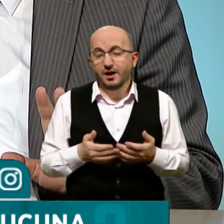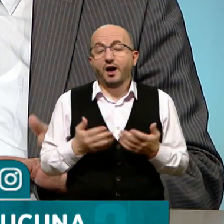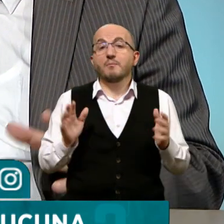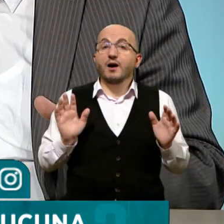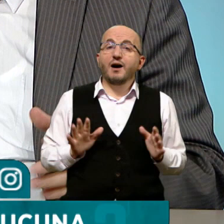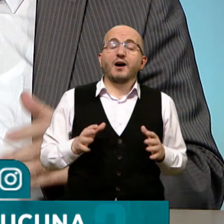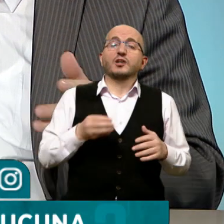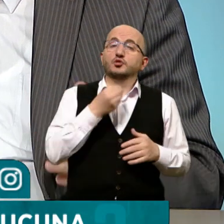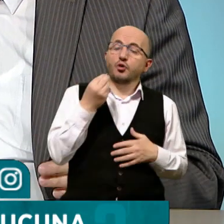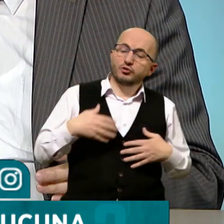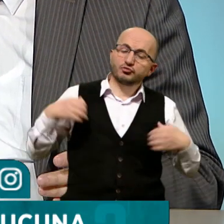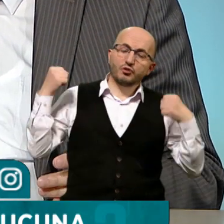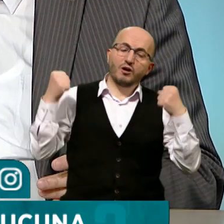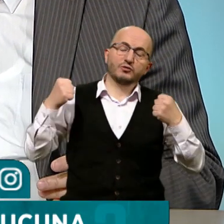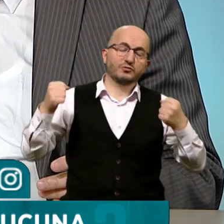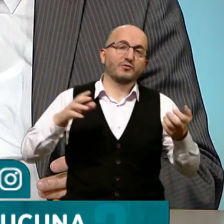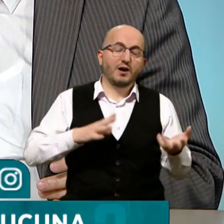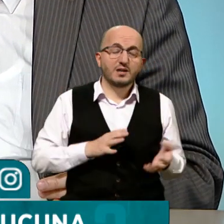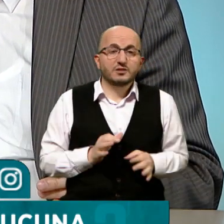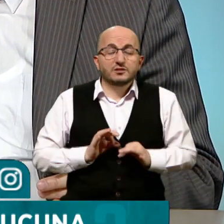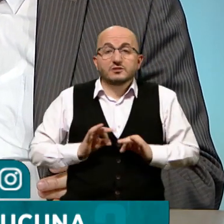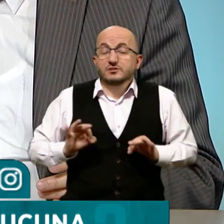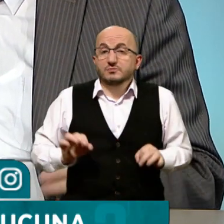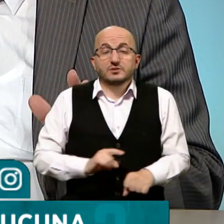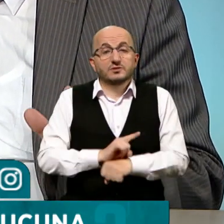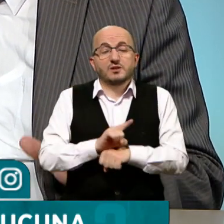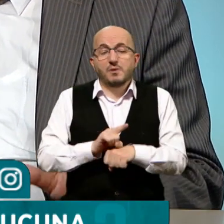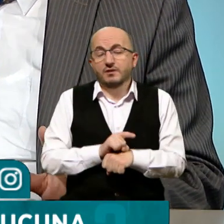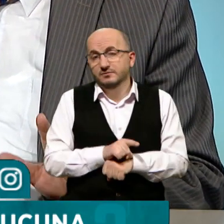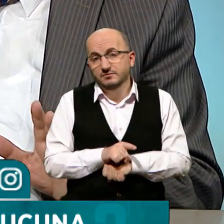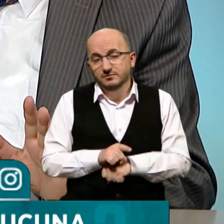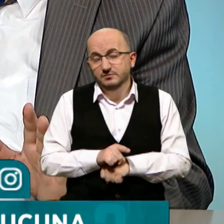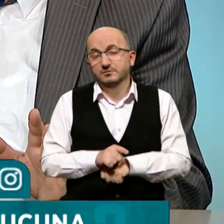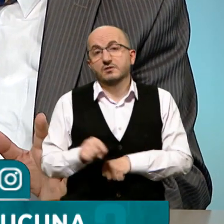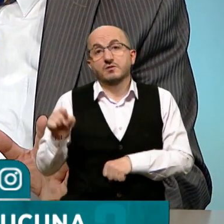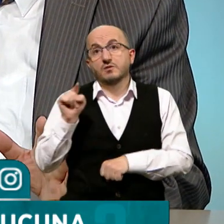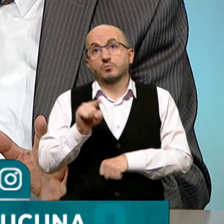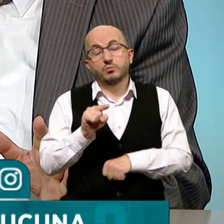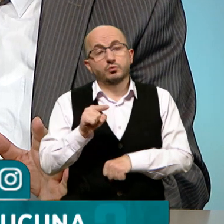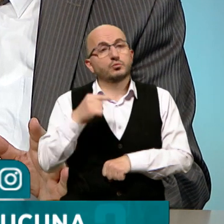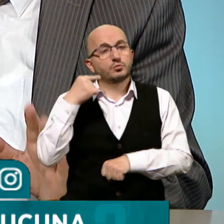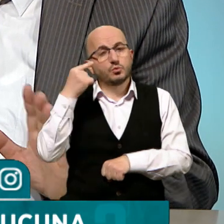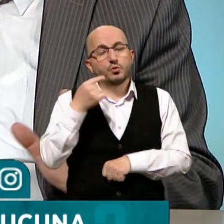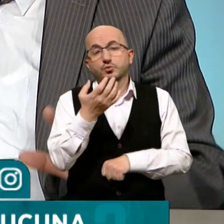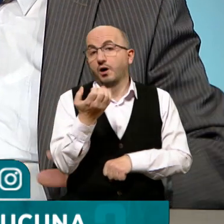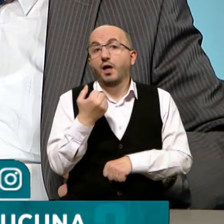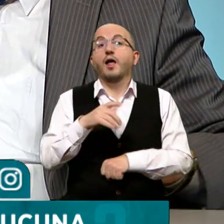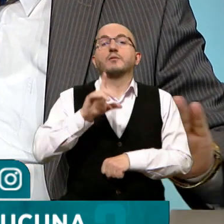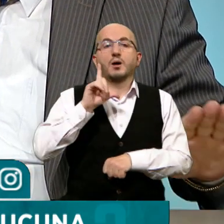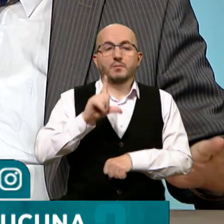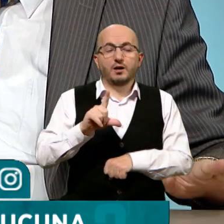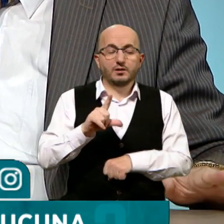dururken genç sağlığı yerinde Hiçbir zaman hiçbir zaman bu görüşü almamalı ya